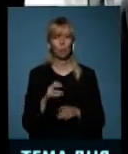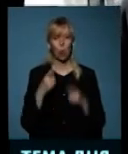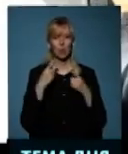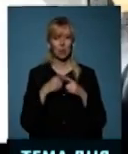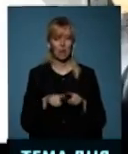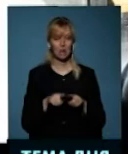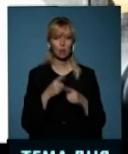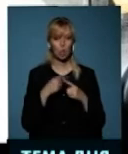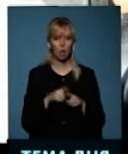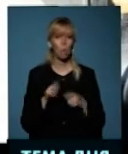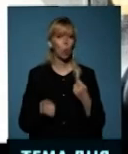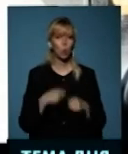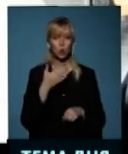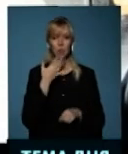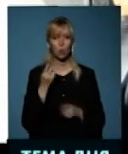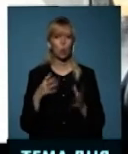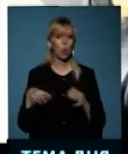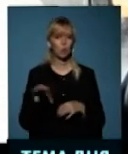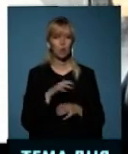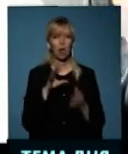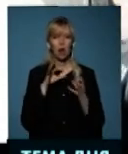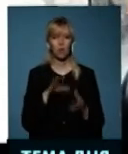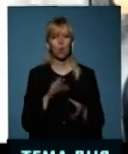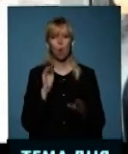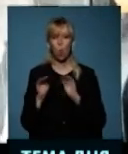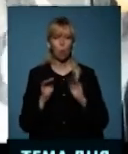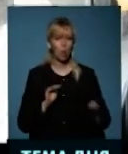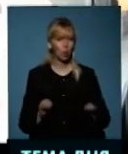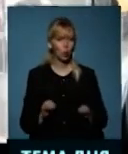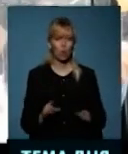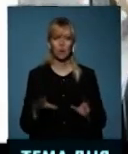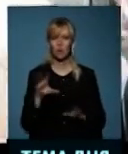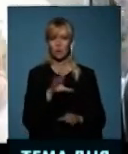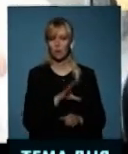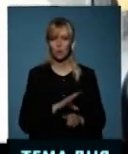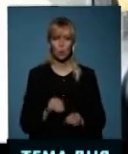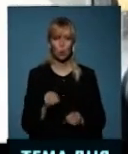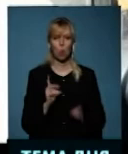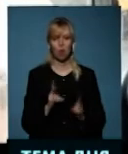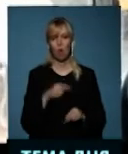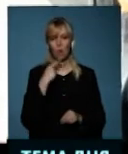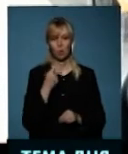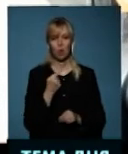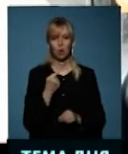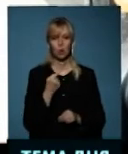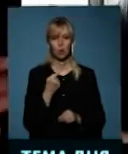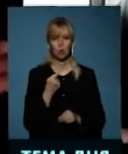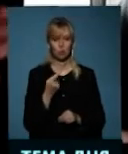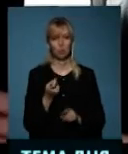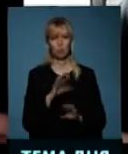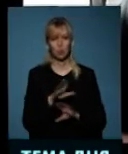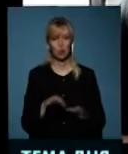технічним документам. Порушень немає, бо все автобус укомплектований, все, як кажуть, на мазі.